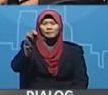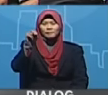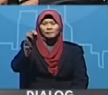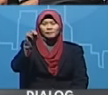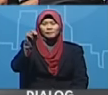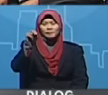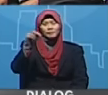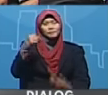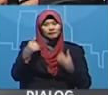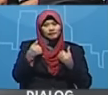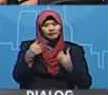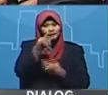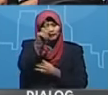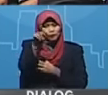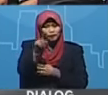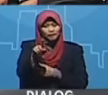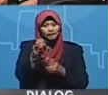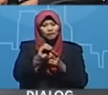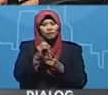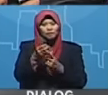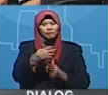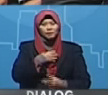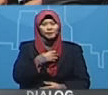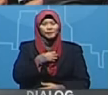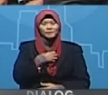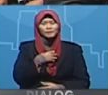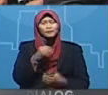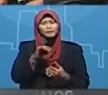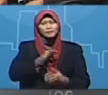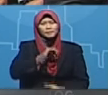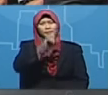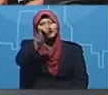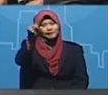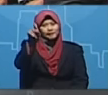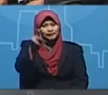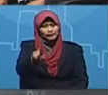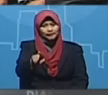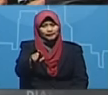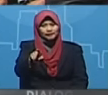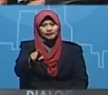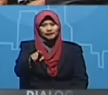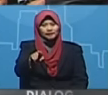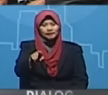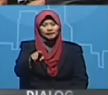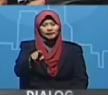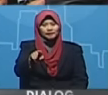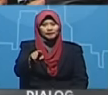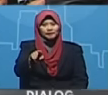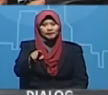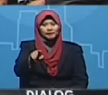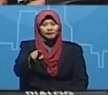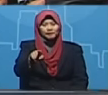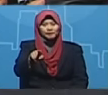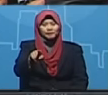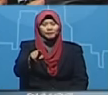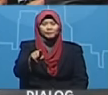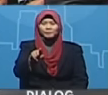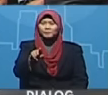soalan atau ada aduan? Silakan. Saya nak tanya soalan. Okey, silakan Cik Mazlan. Soalan yang saya nak